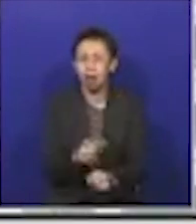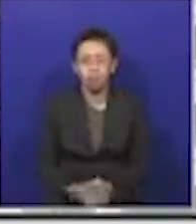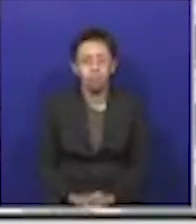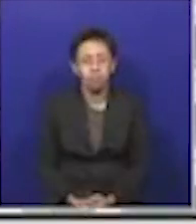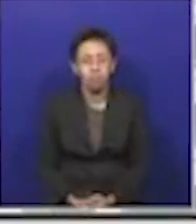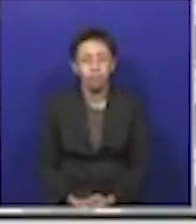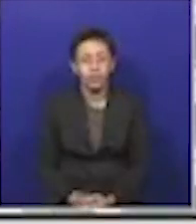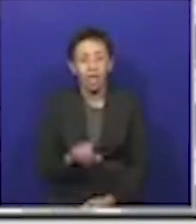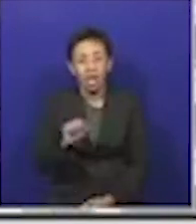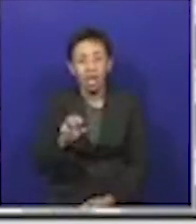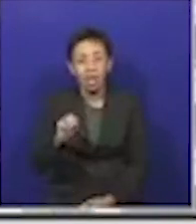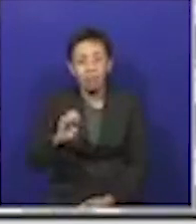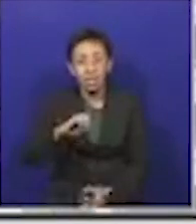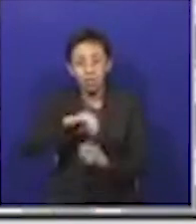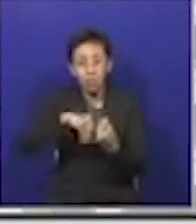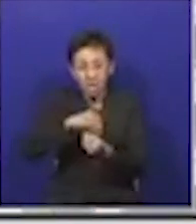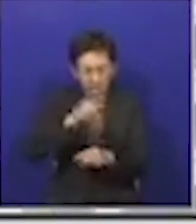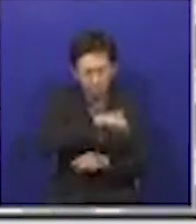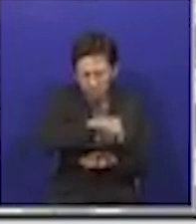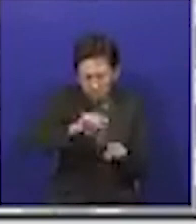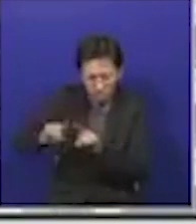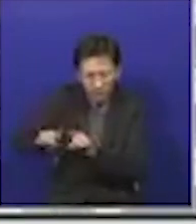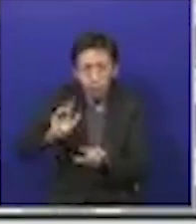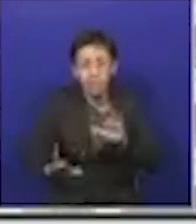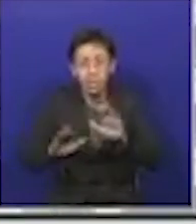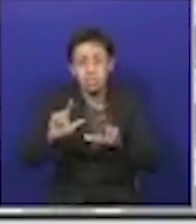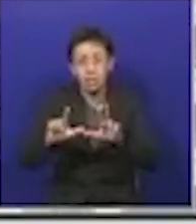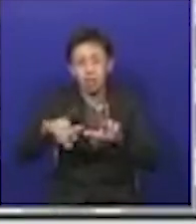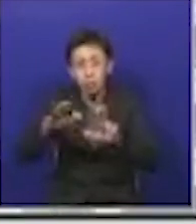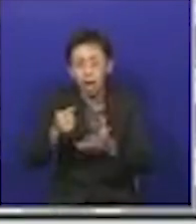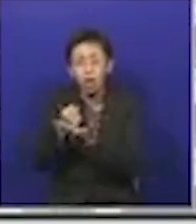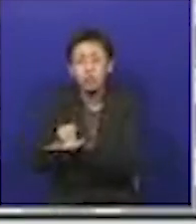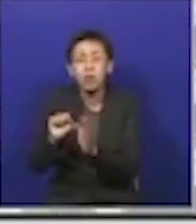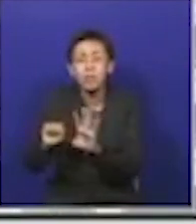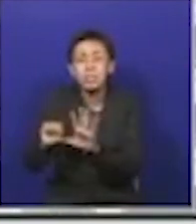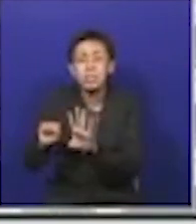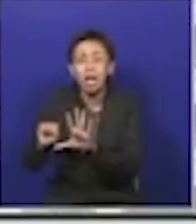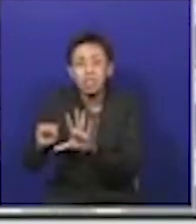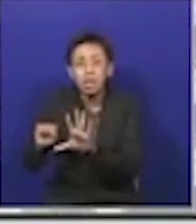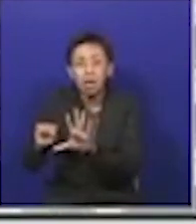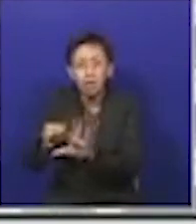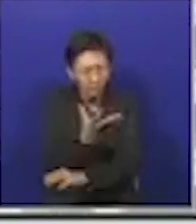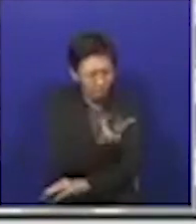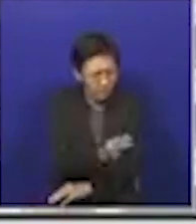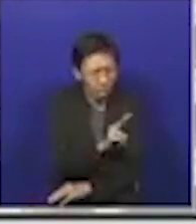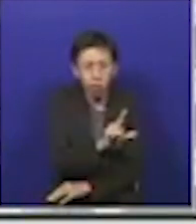แล้ว SME มีทั้ง3 ล้านกว่ารายฮะแล้วไปดูแลเขา 400,000-500,000 รายเอาแล้วที่เหลือล่ะฮ